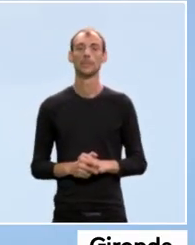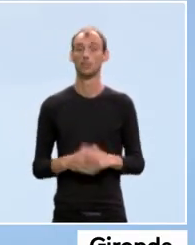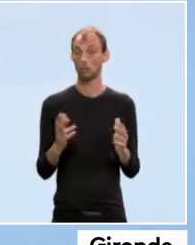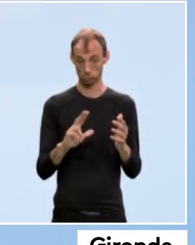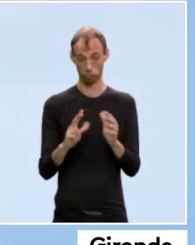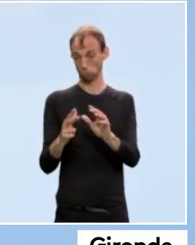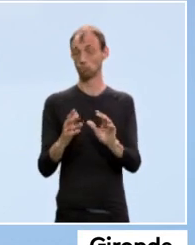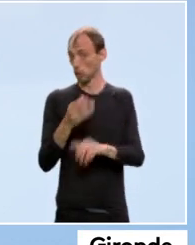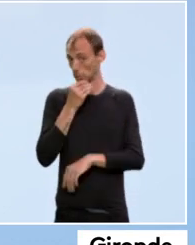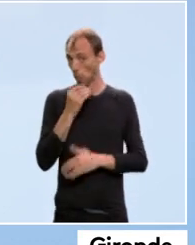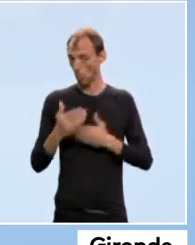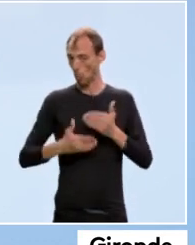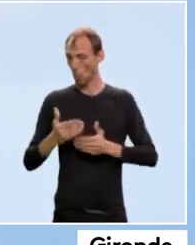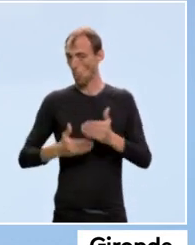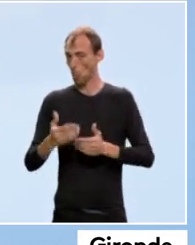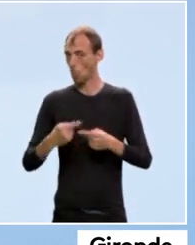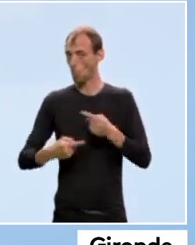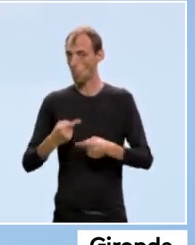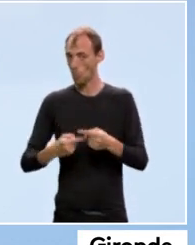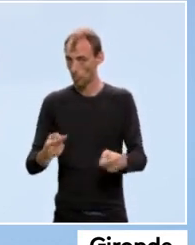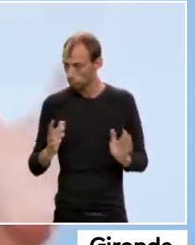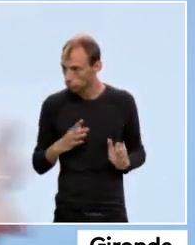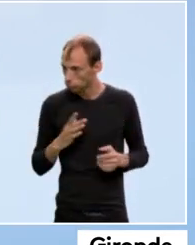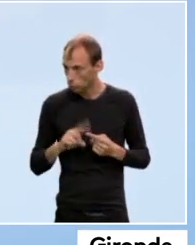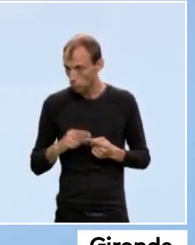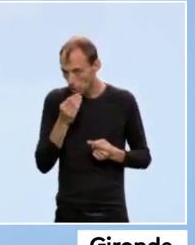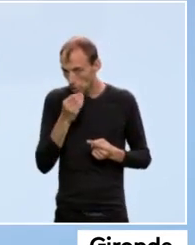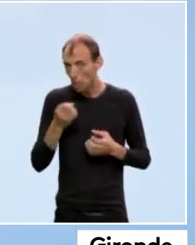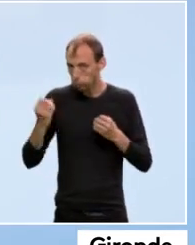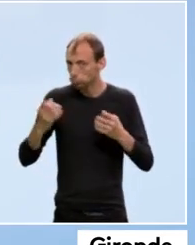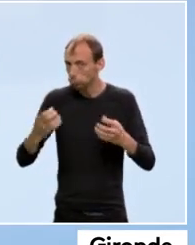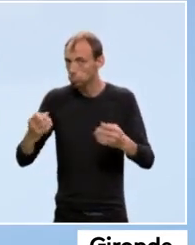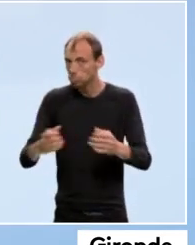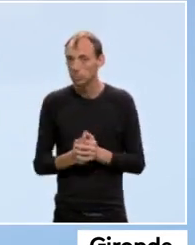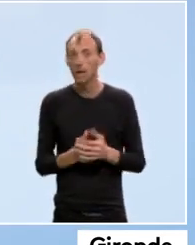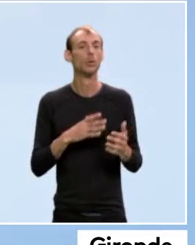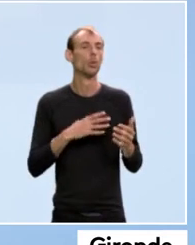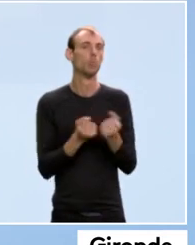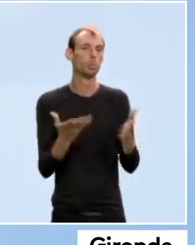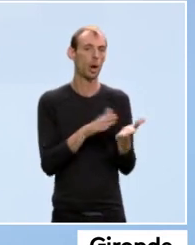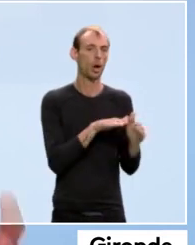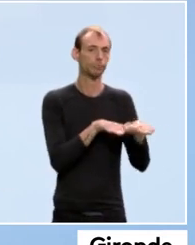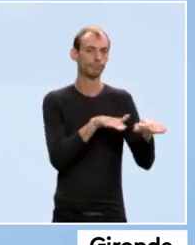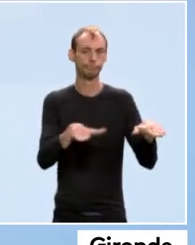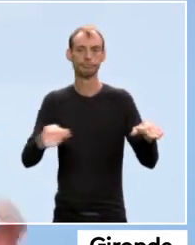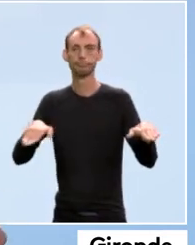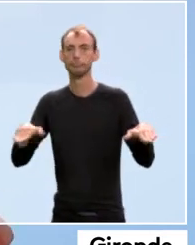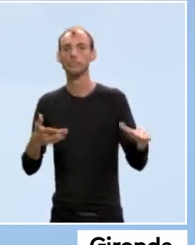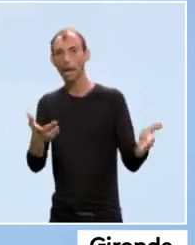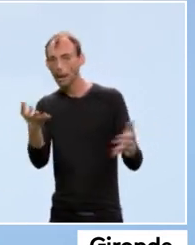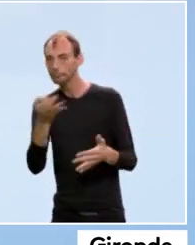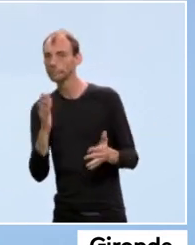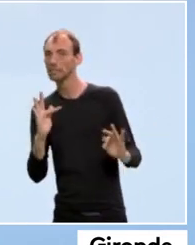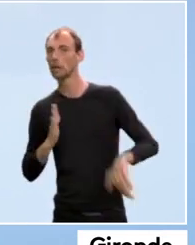avance et un certain nombre de choses sont faites elle avance à plusieurs niveaux c'est vrai que là vous vous parlez de Bordeaux moi j'aimerais aussi vous parler